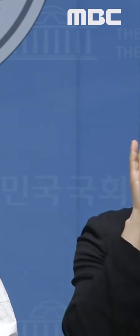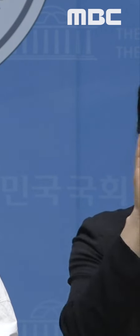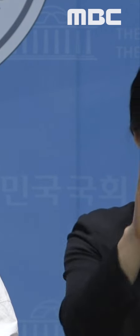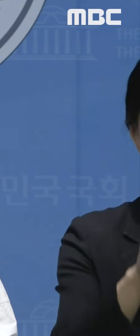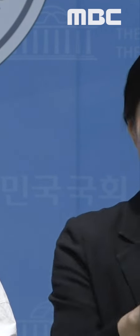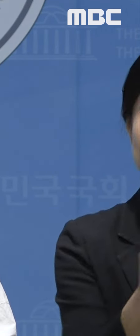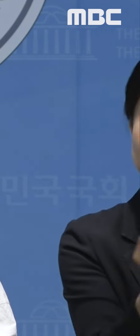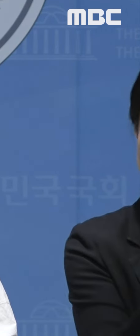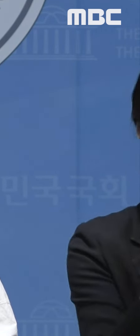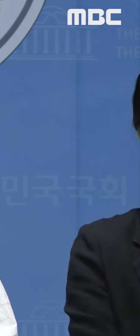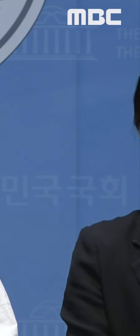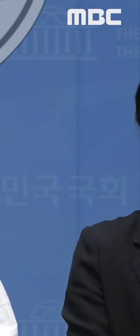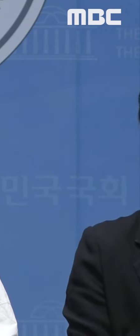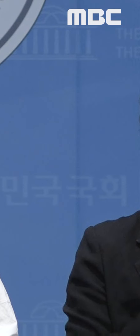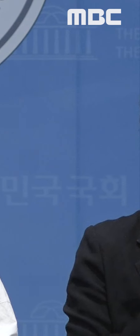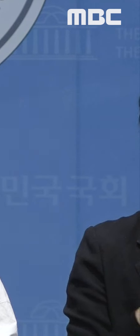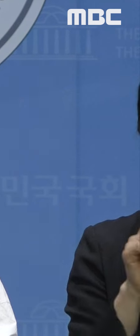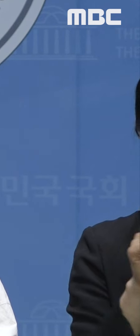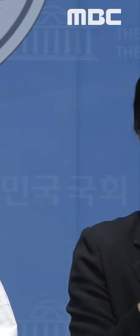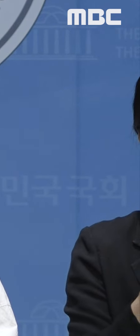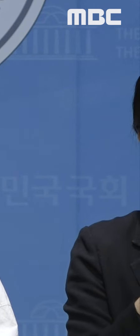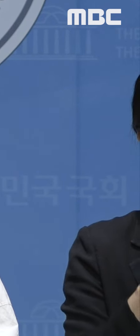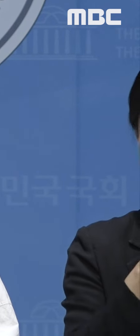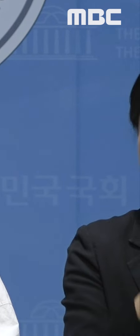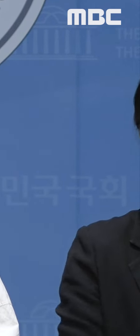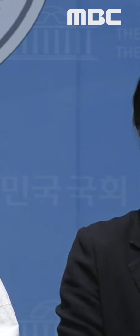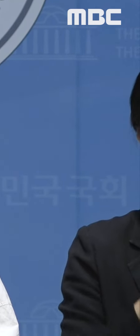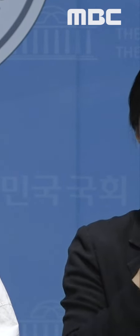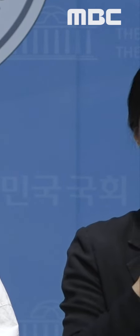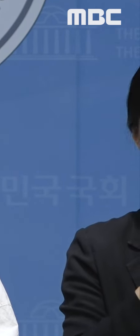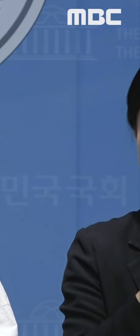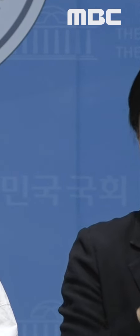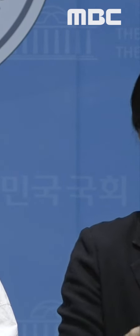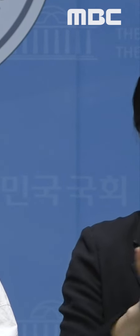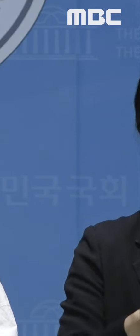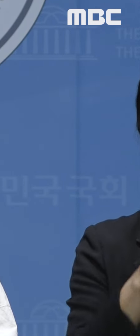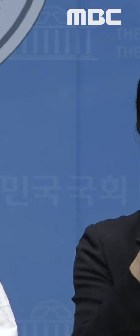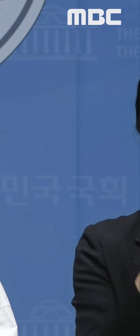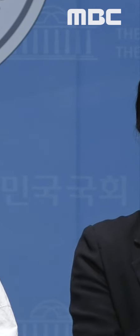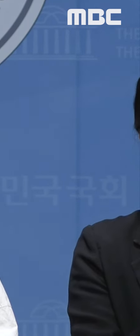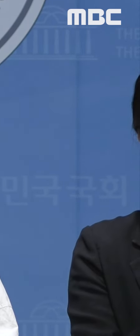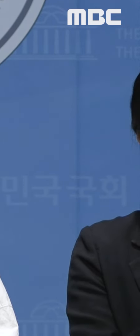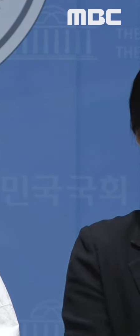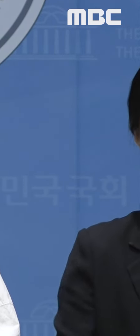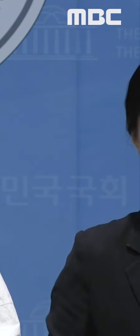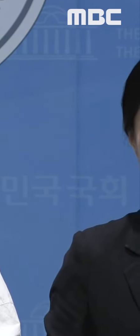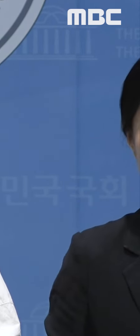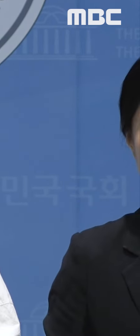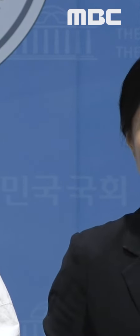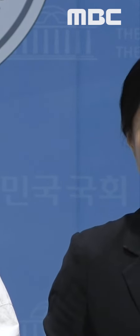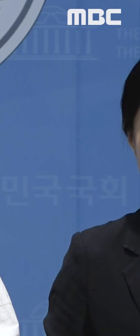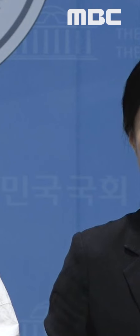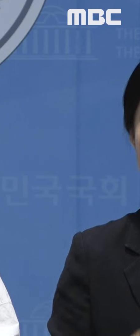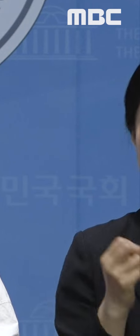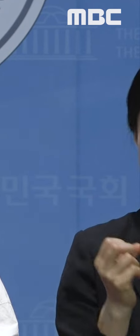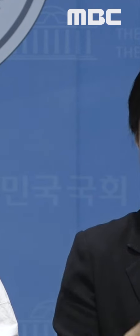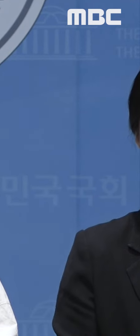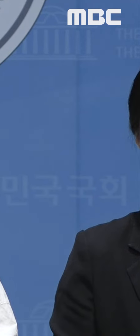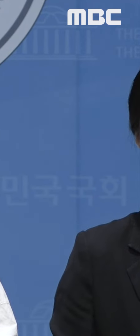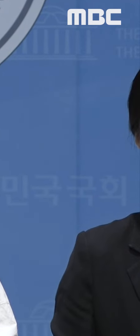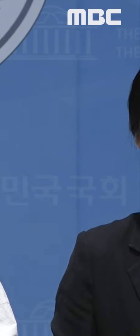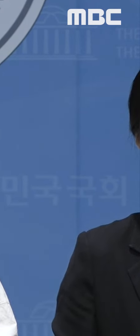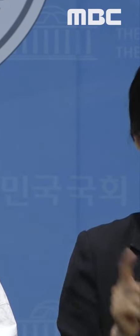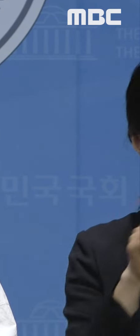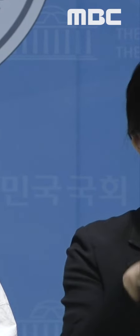김씨는 자살이라는 말을 함부로 입에 올리지 말아야 합니다 또 그렇게